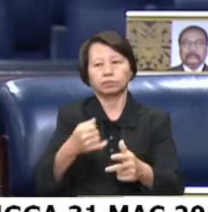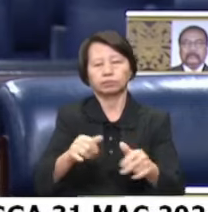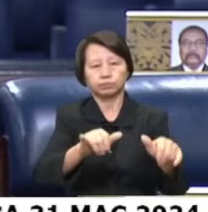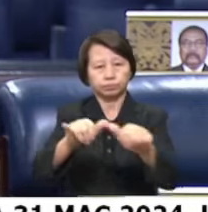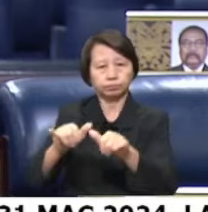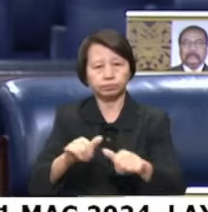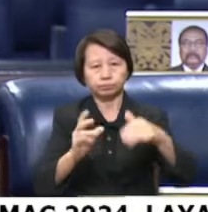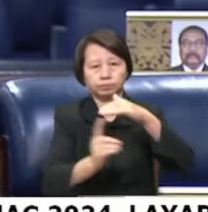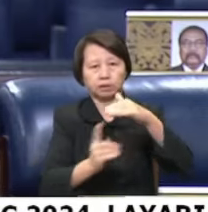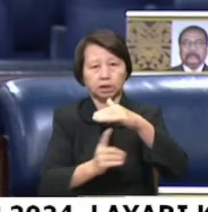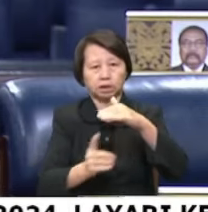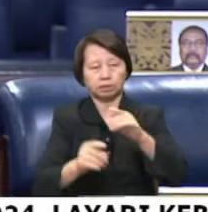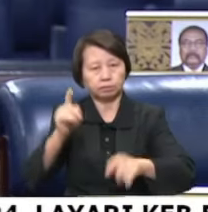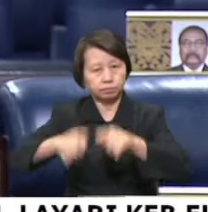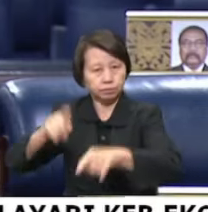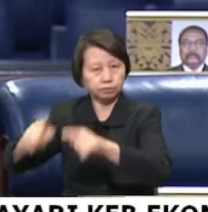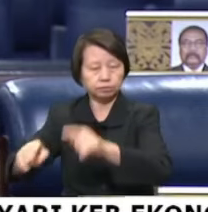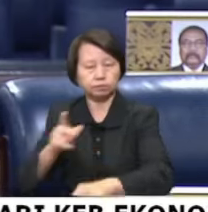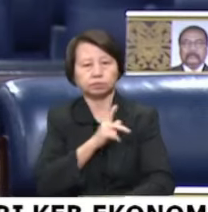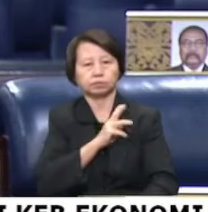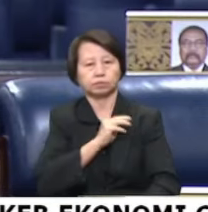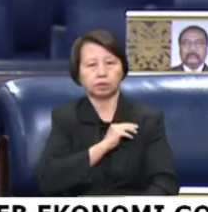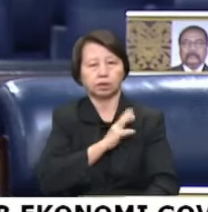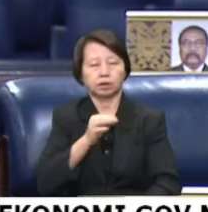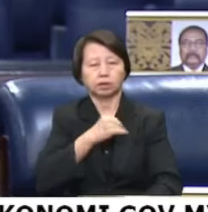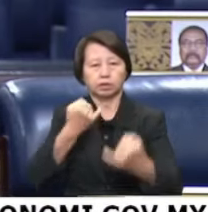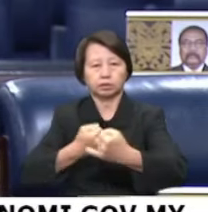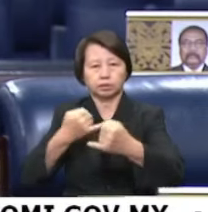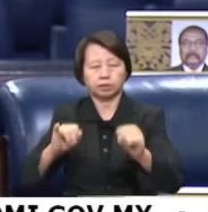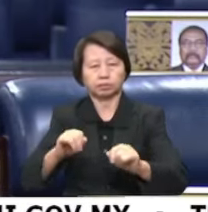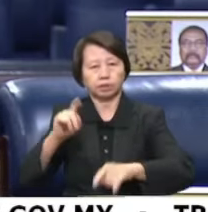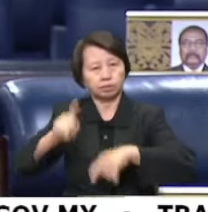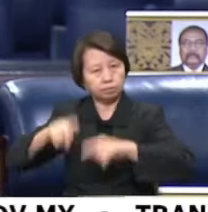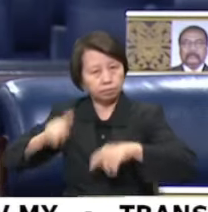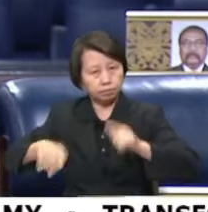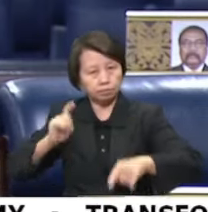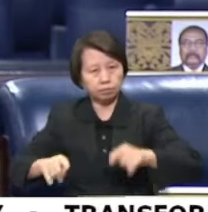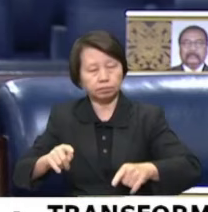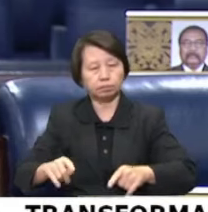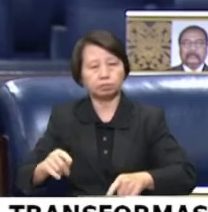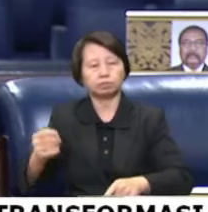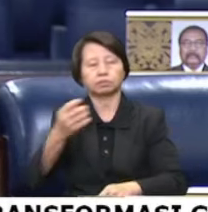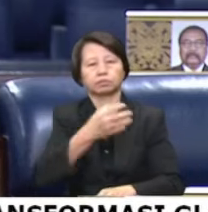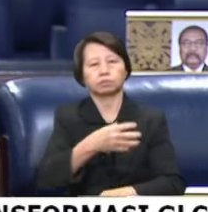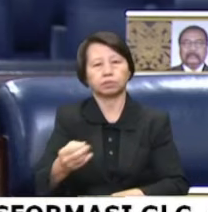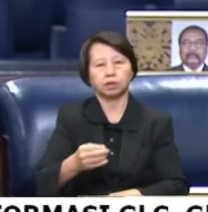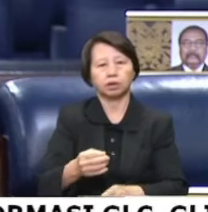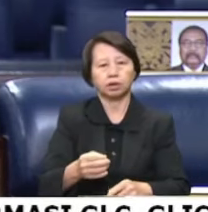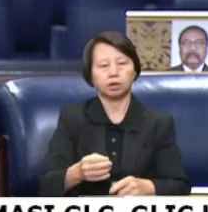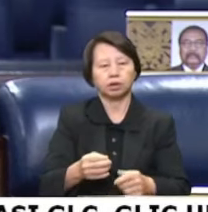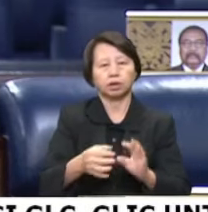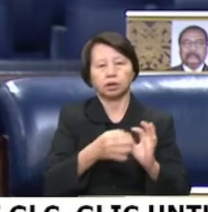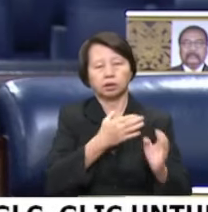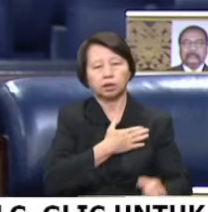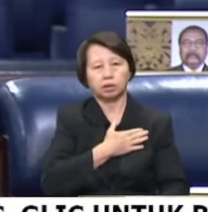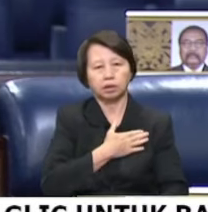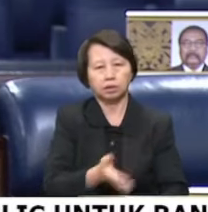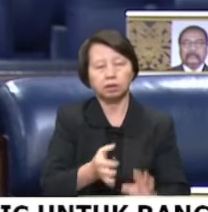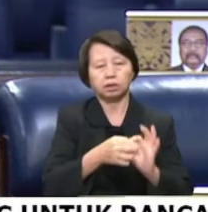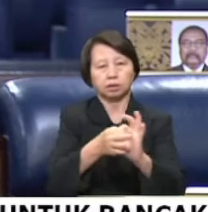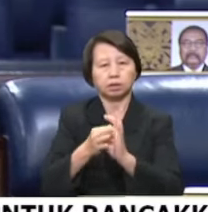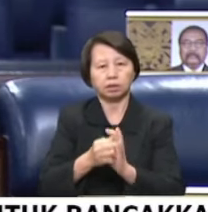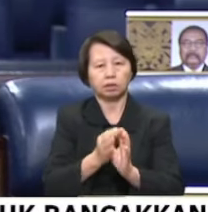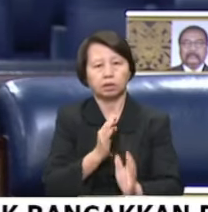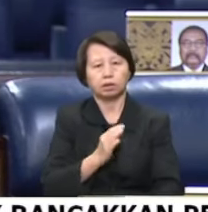pelarasan dasar di antara pelbagai kementerian dan jabatan yang berbeza. Dalam hal ini, kerjasama, komitmen dan sokongan